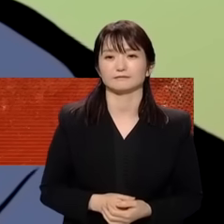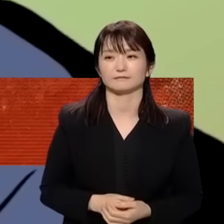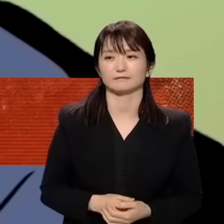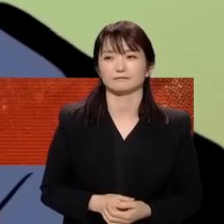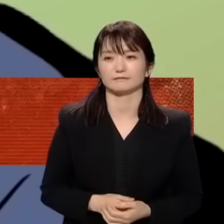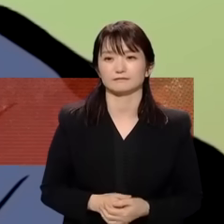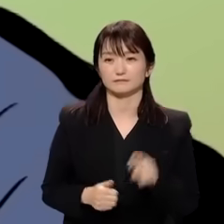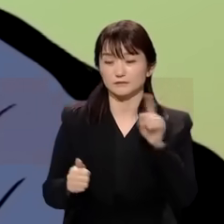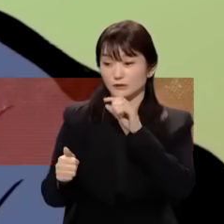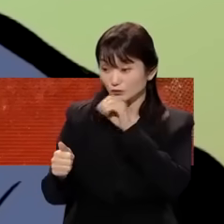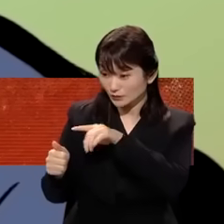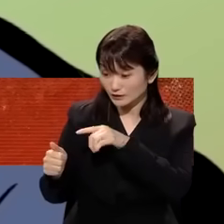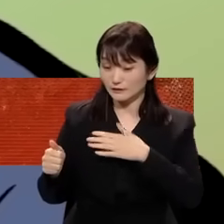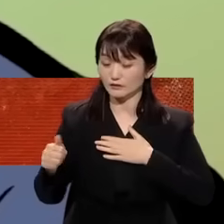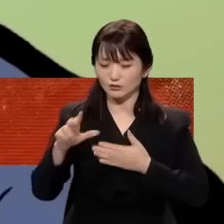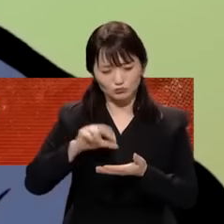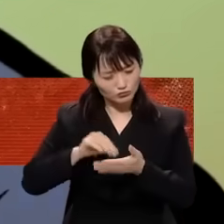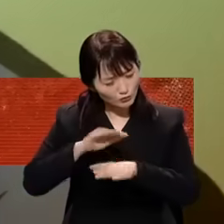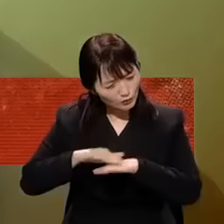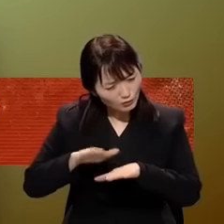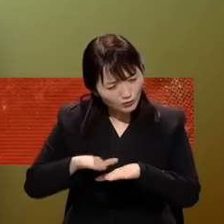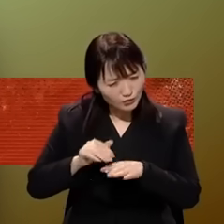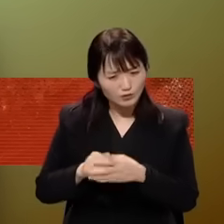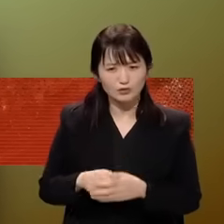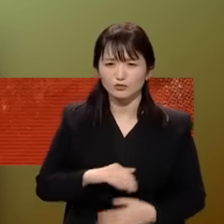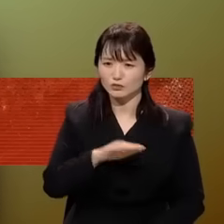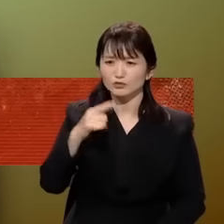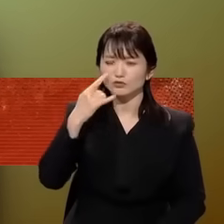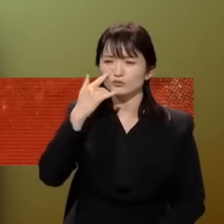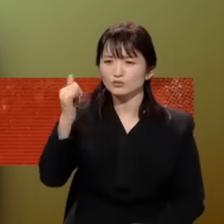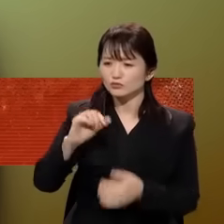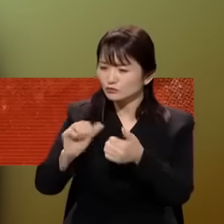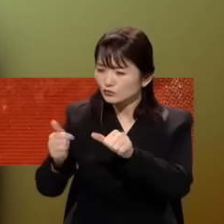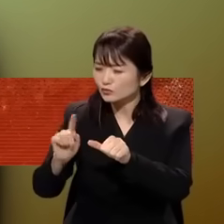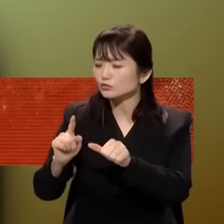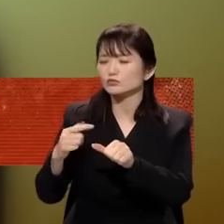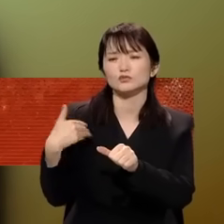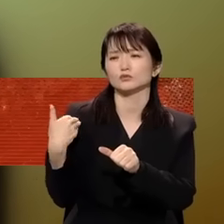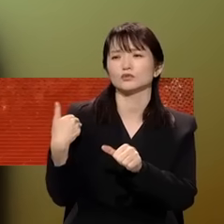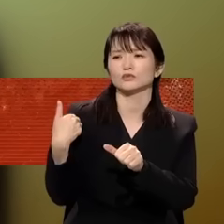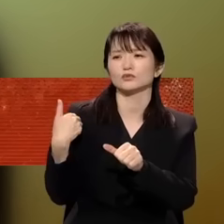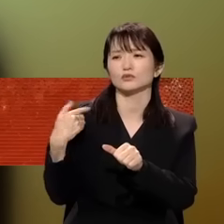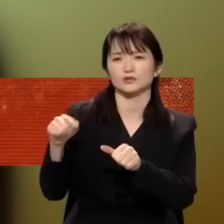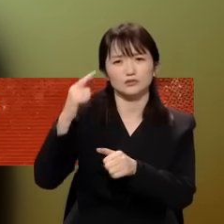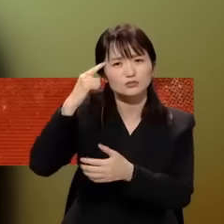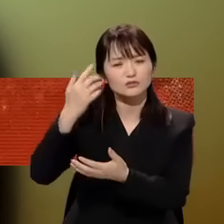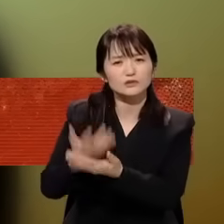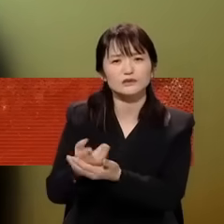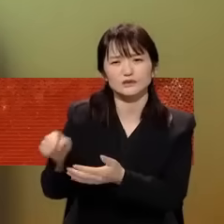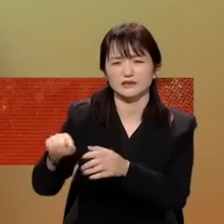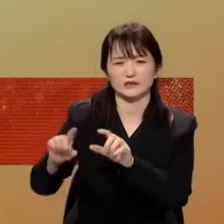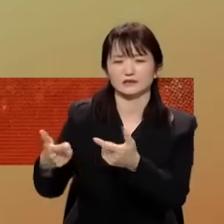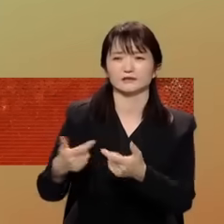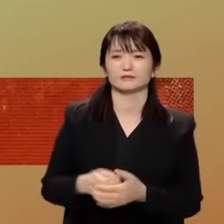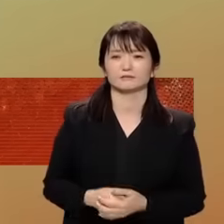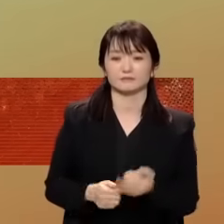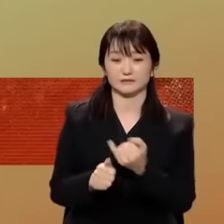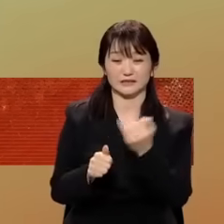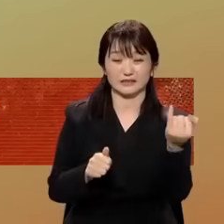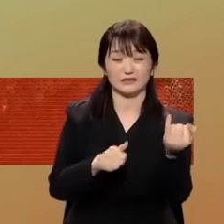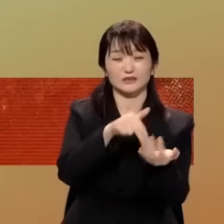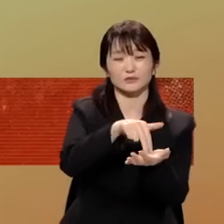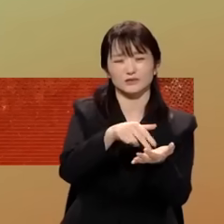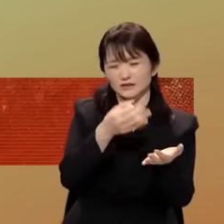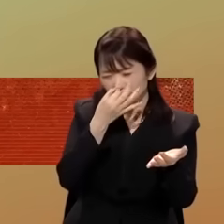하면 그 문제를 내가 해결해 줘야 되나 근데 우리 부모님 돌아가시게 할 순 없잖아 여기서부터 지금 충격이 오는 거거든요 그런게 아닙니다 지금 안에 힘들단